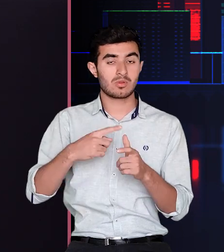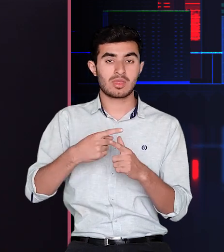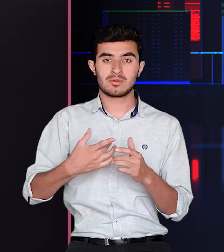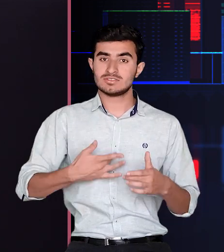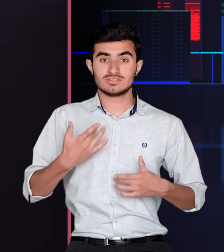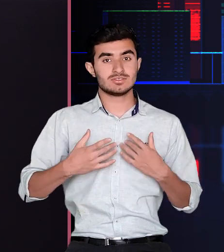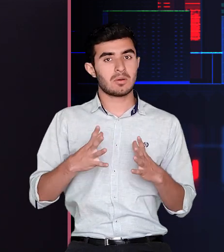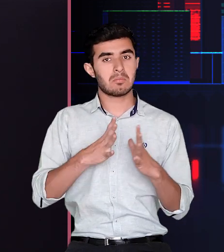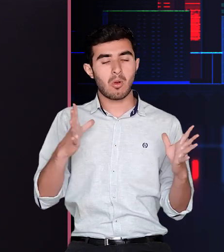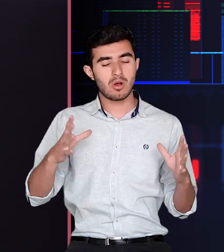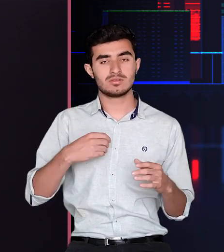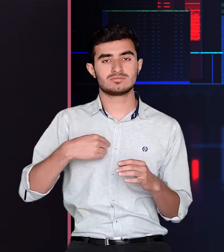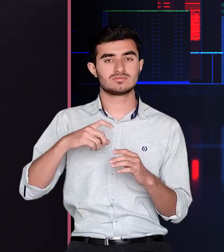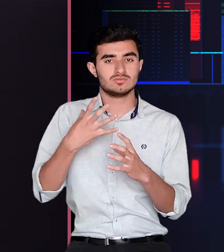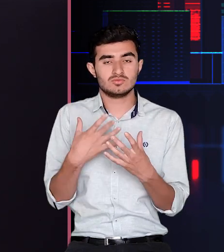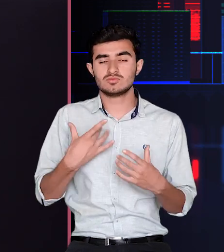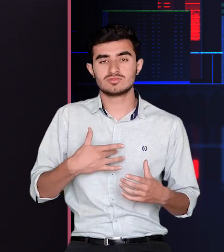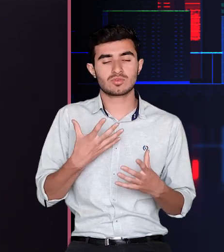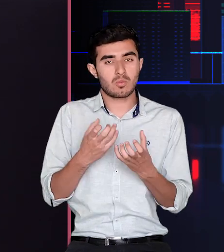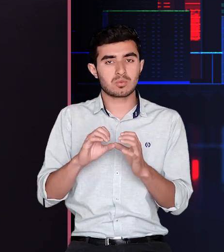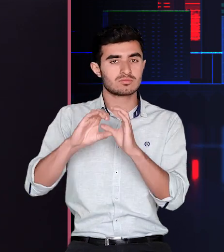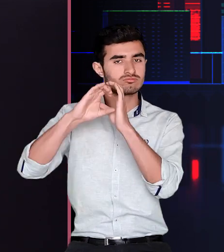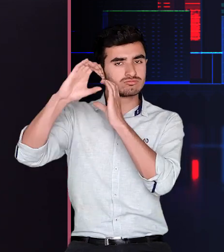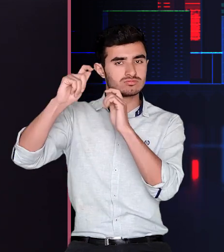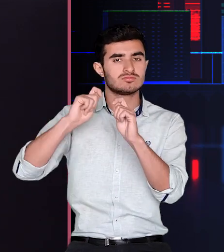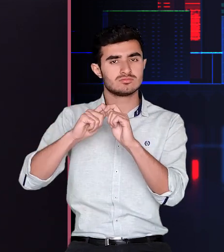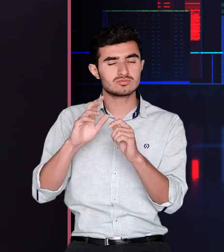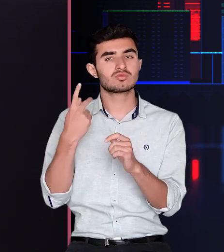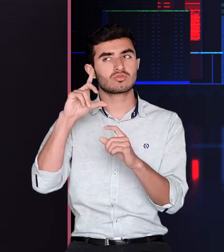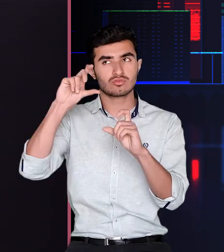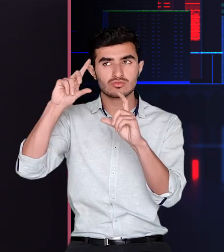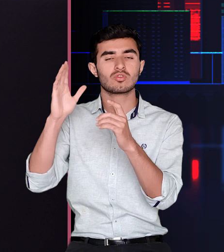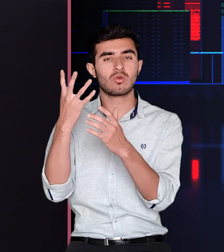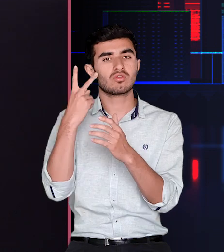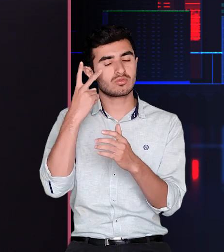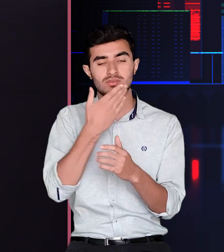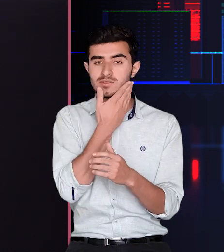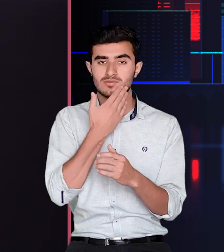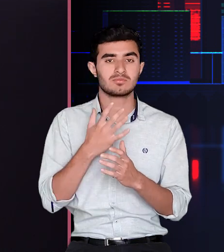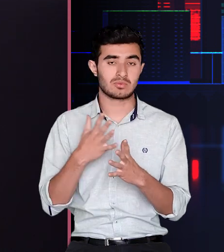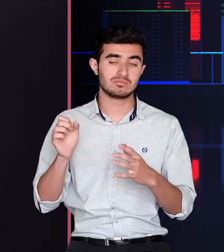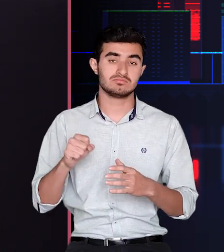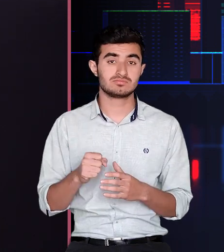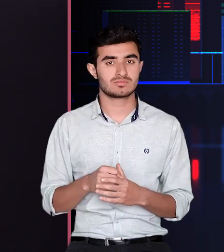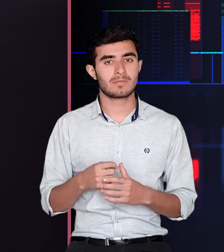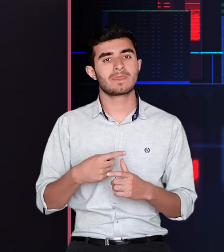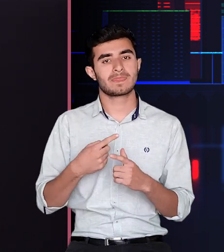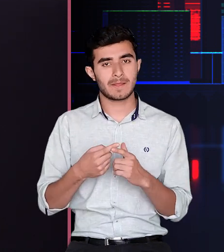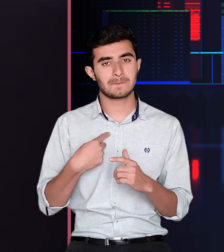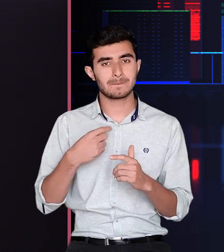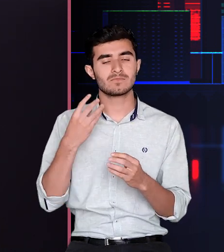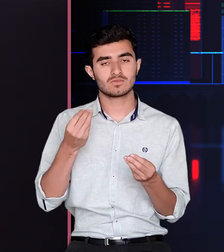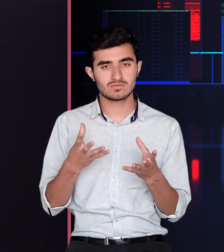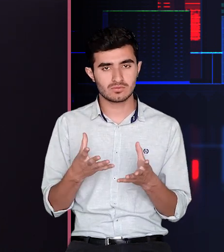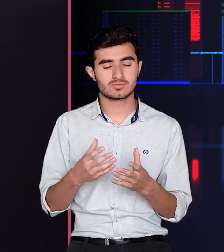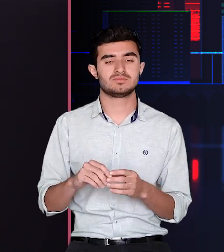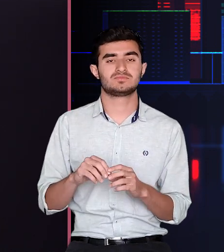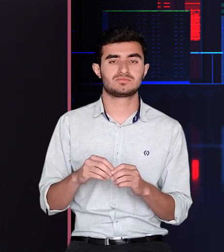basically found out about him. I started viewing his work. I started to learn how